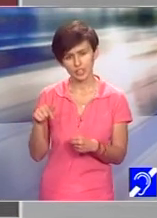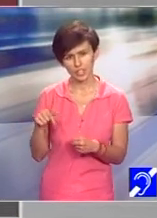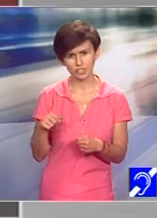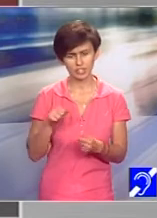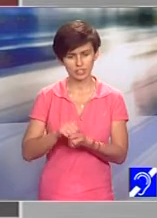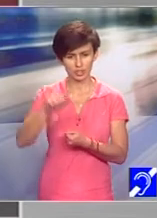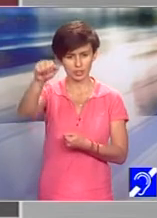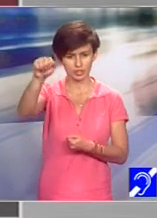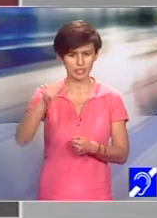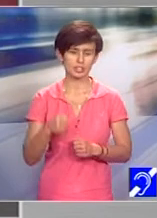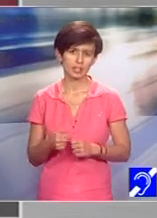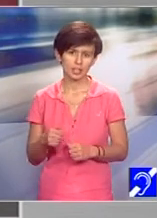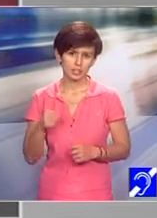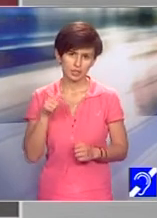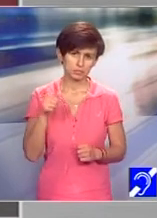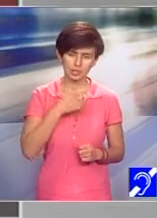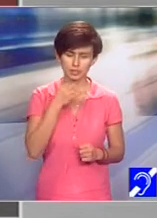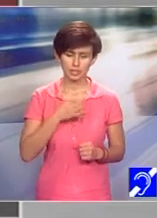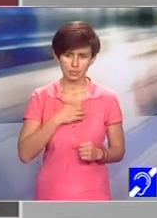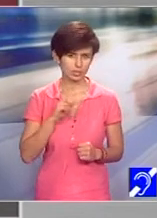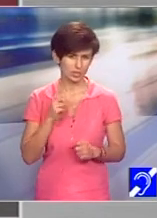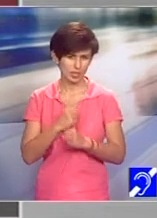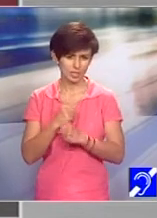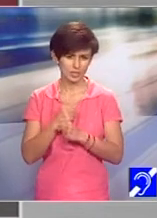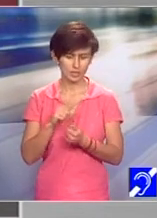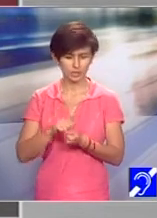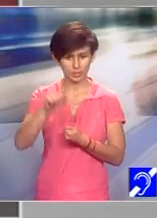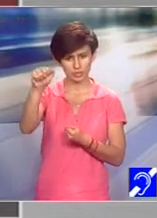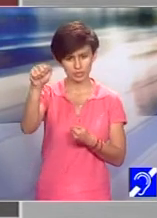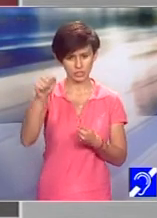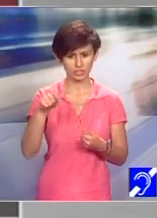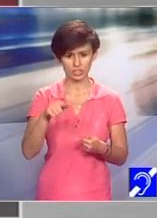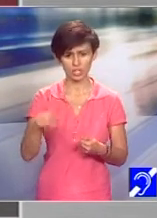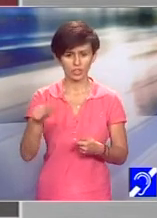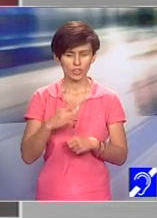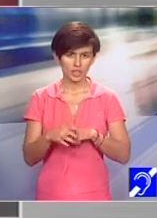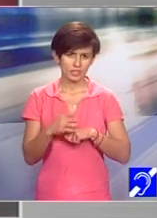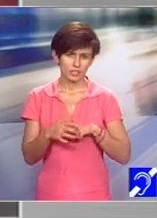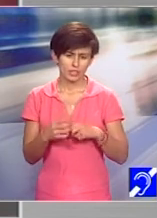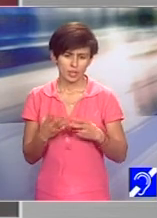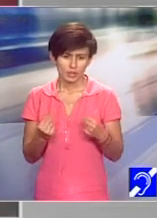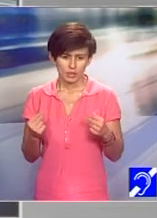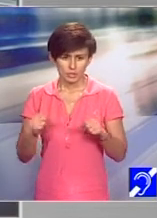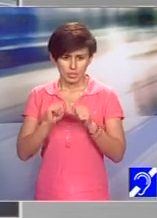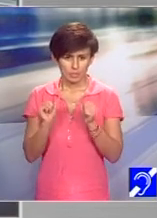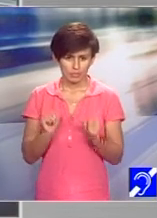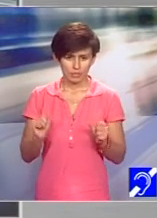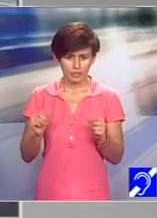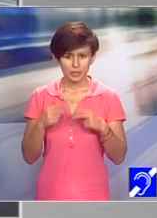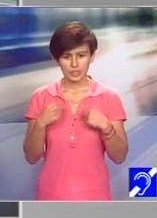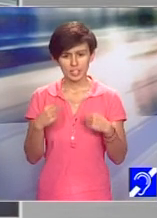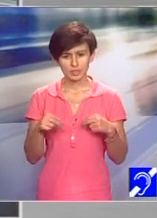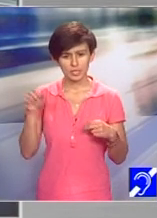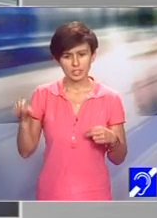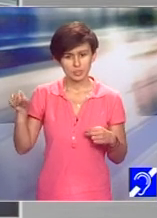v-ați implicat în proteste. Ani de zile alții au protestat. Dumneavoastră ați încercat prin diverse căi să le explicați celor cu care trebuia să